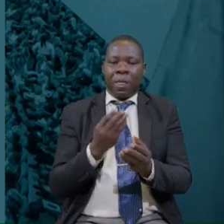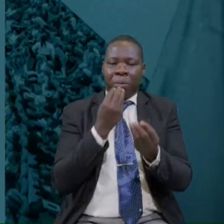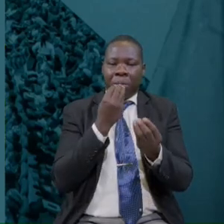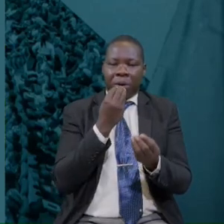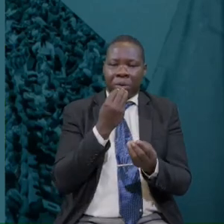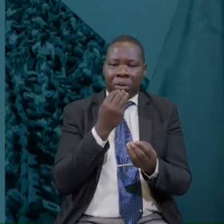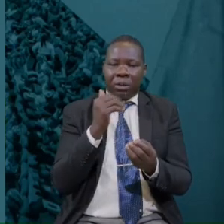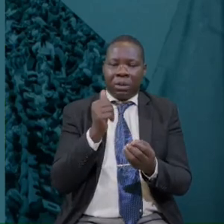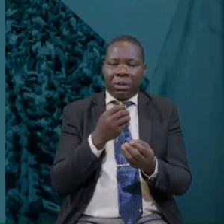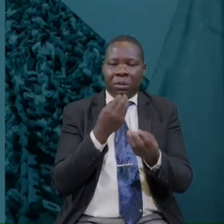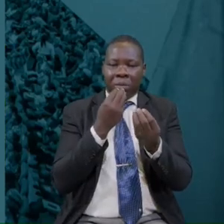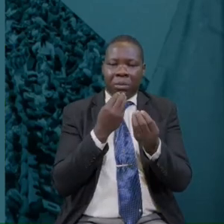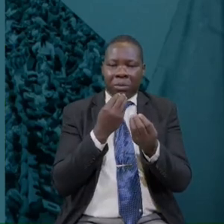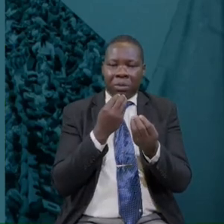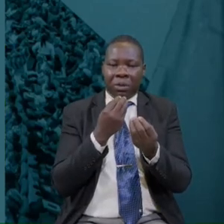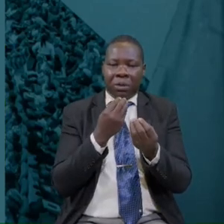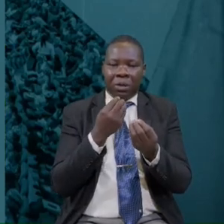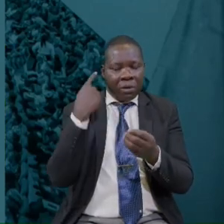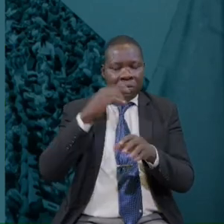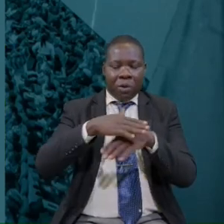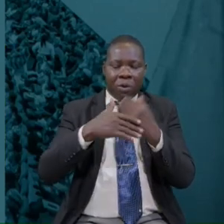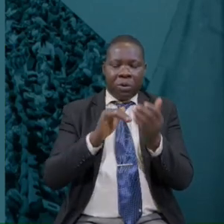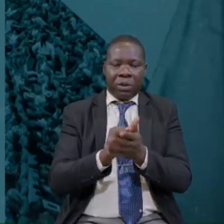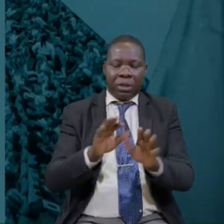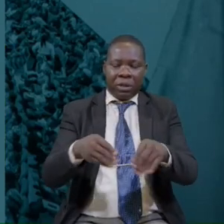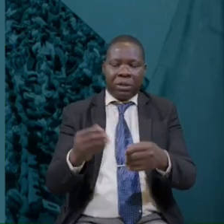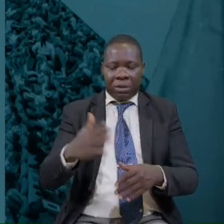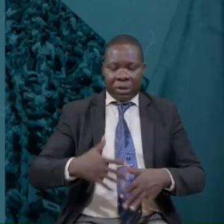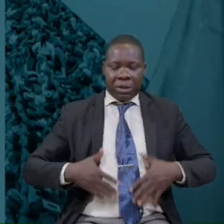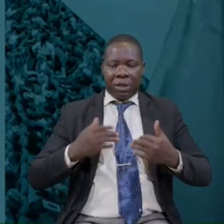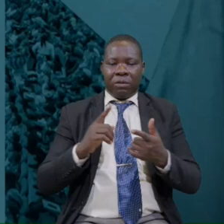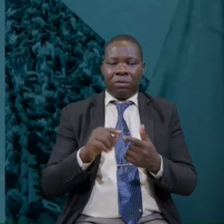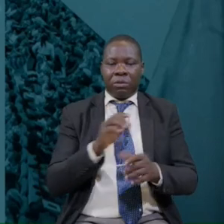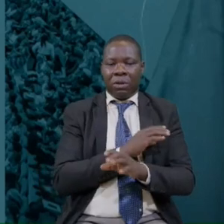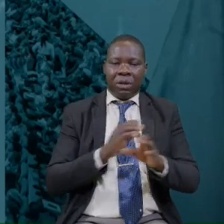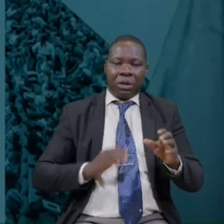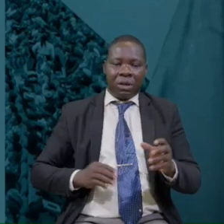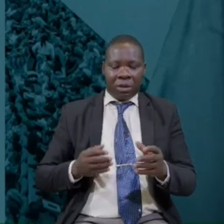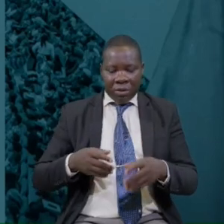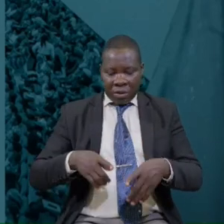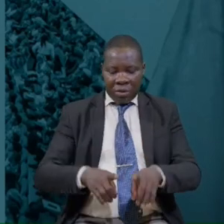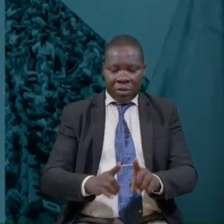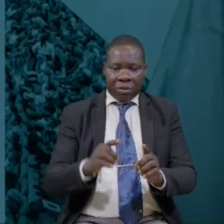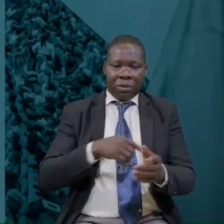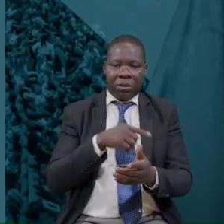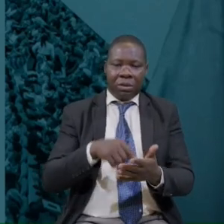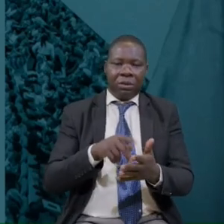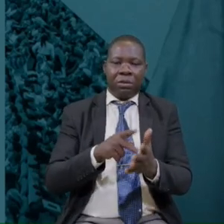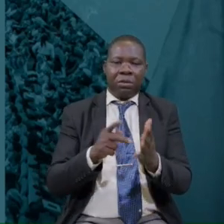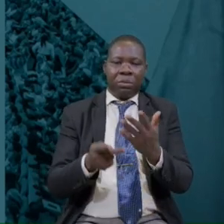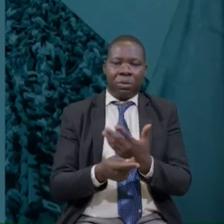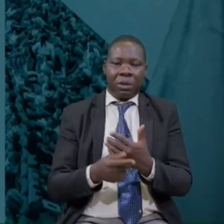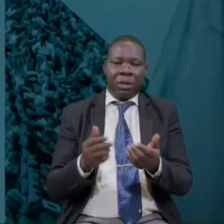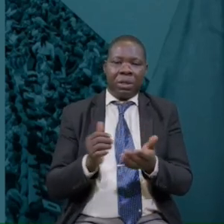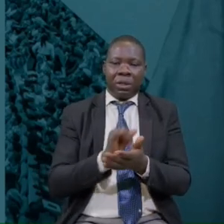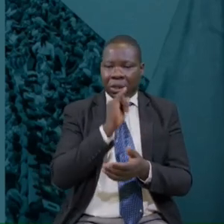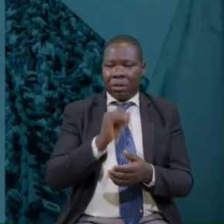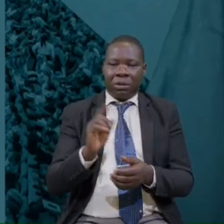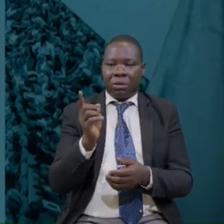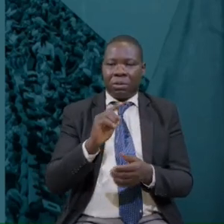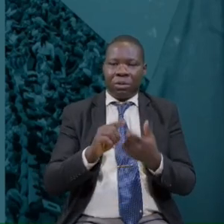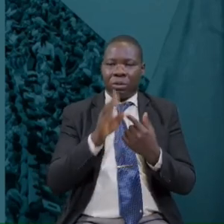convertis, pour tous ceux qui ont donné leur vie au Seigneur au cours de la croisade.